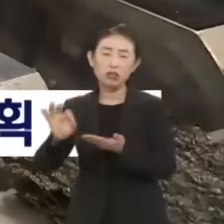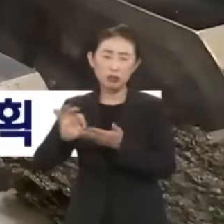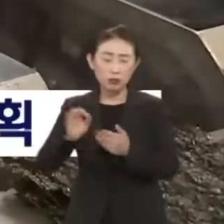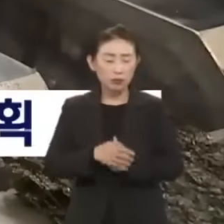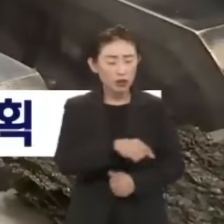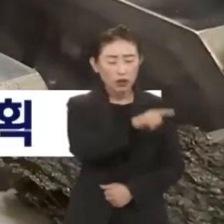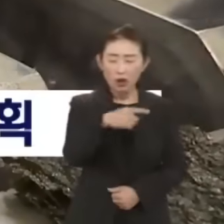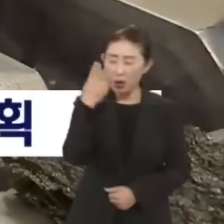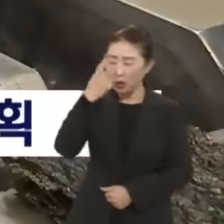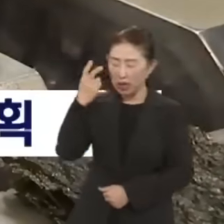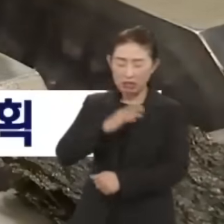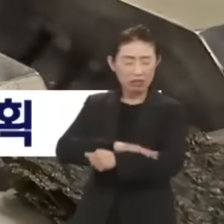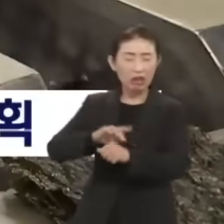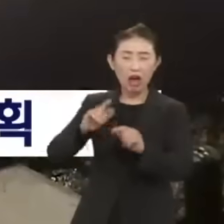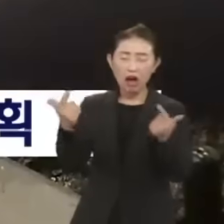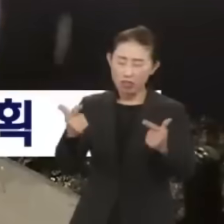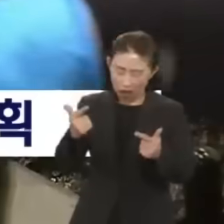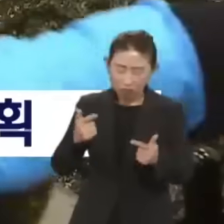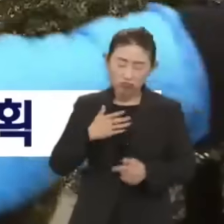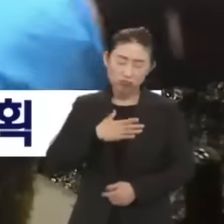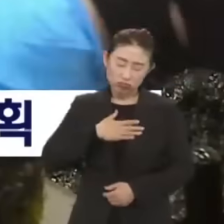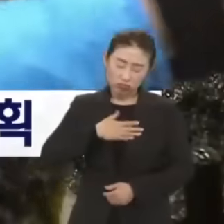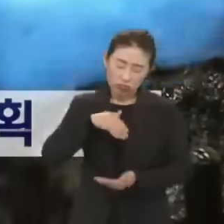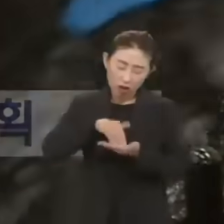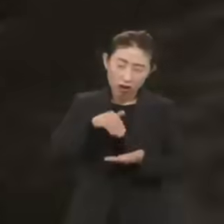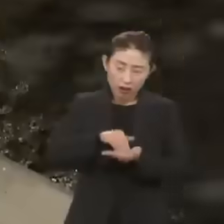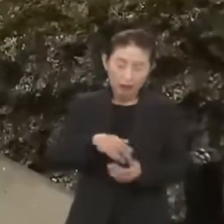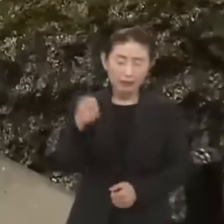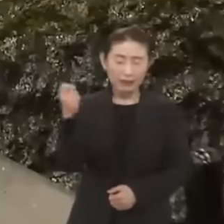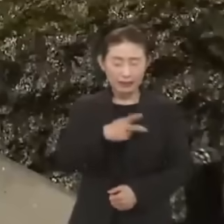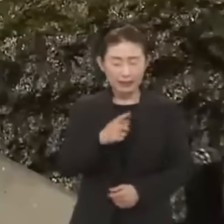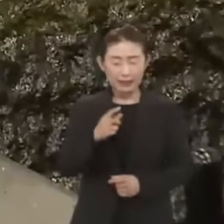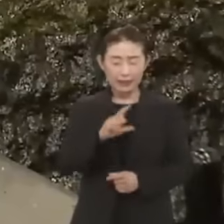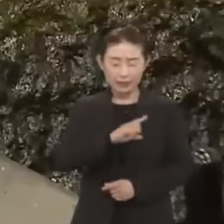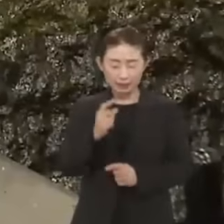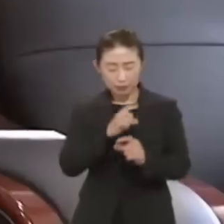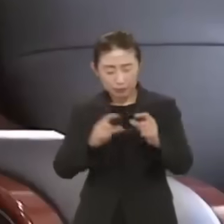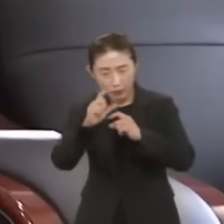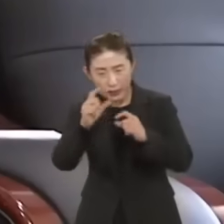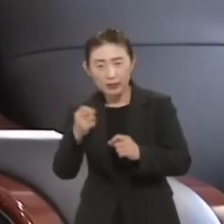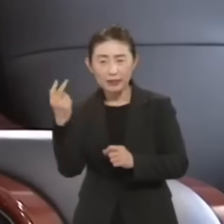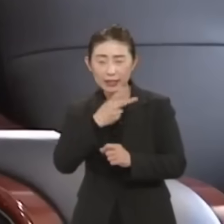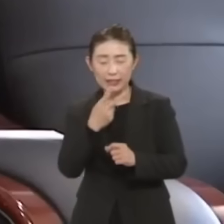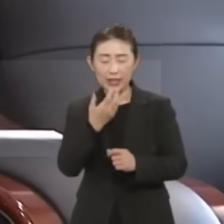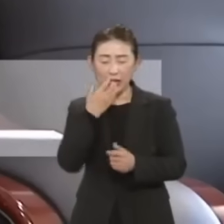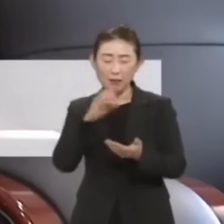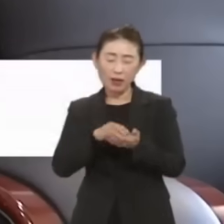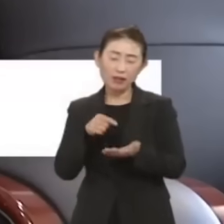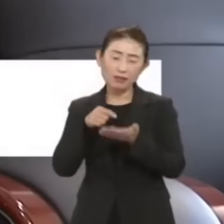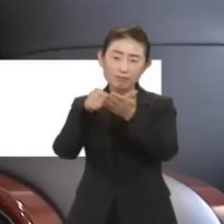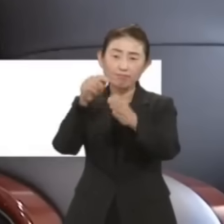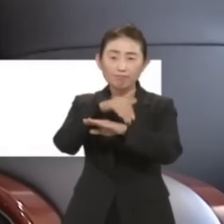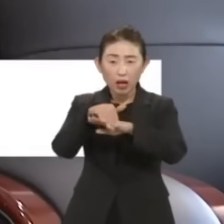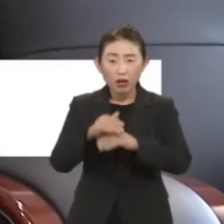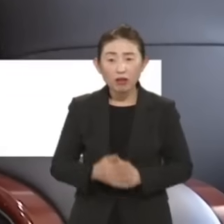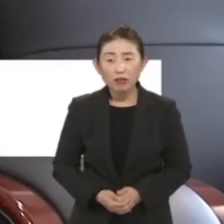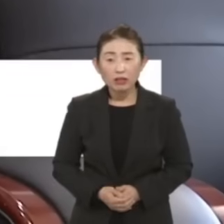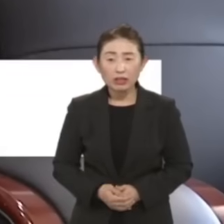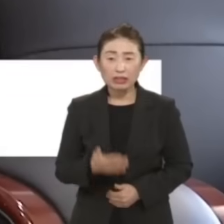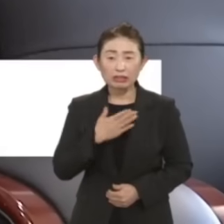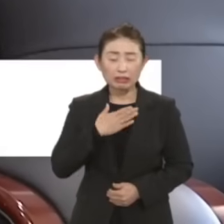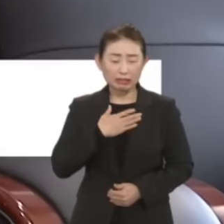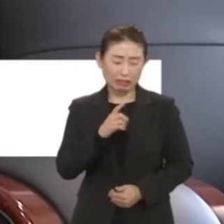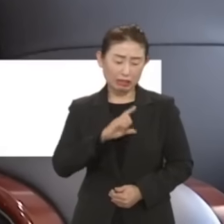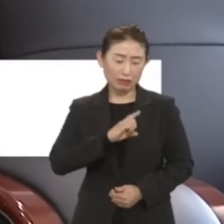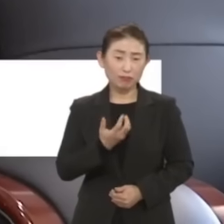자성과 함께 미비점을 보완해 등록 상표를 재출원한다는 계획입니다. 어떻게 지켜야 되는지 어떤 방식으로 해야 되는지에